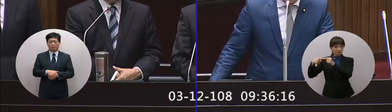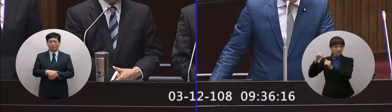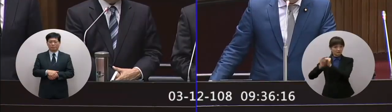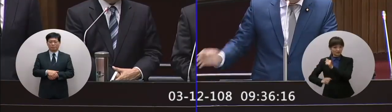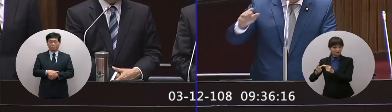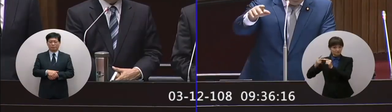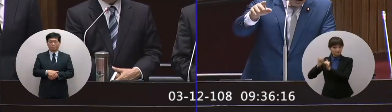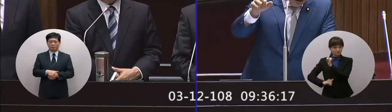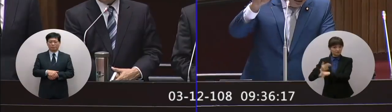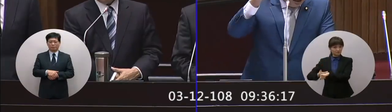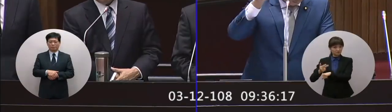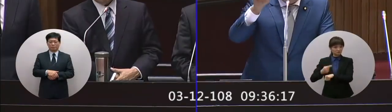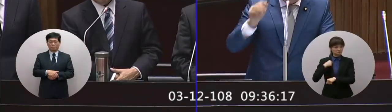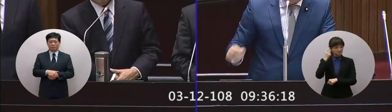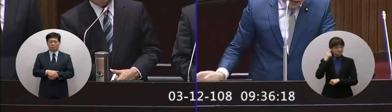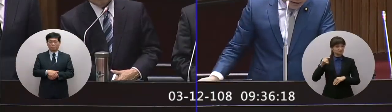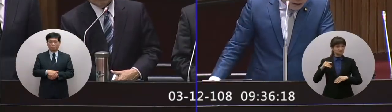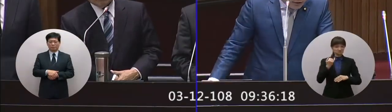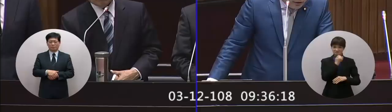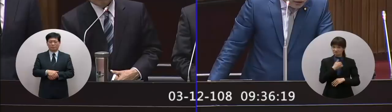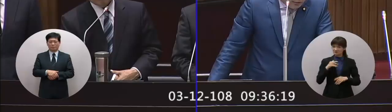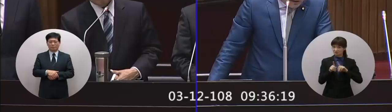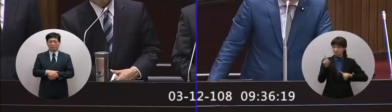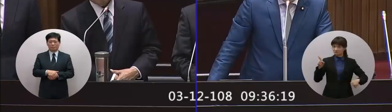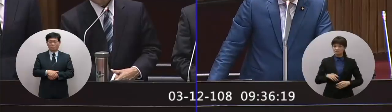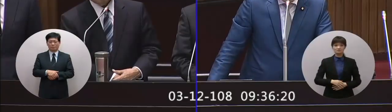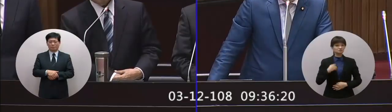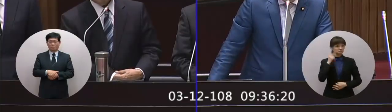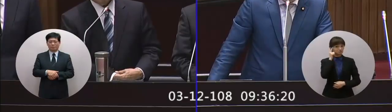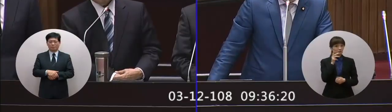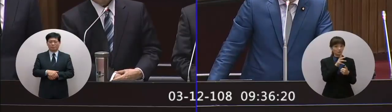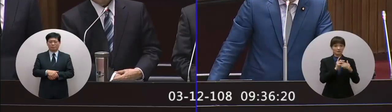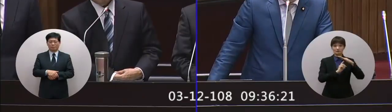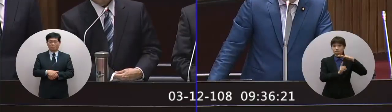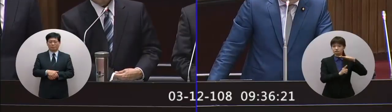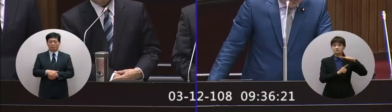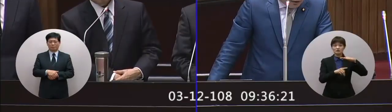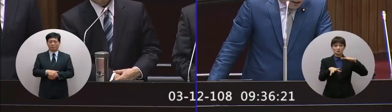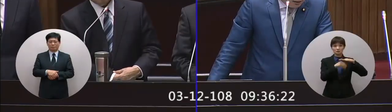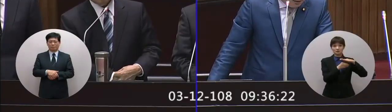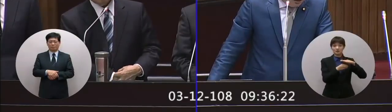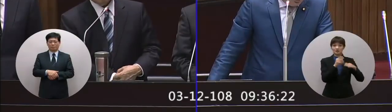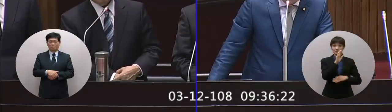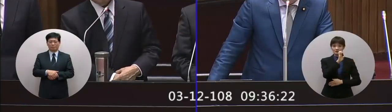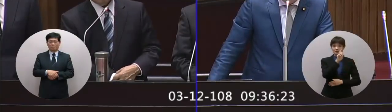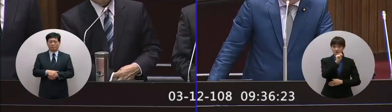至于差得更远。我问院长，高速公路上的 ETC 的收费系统是不是也像中国大陆的 CCTV 一